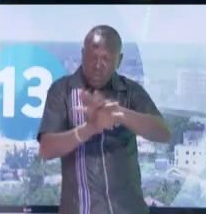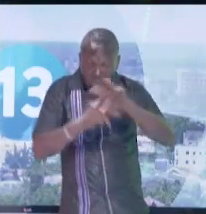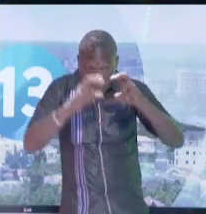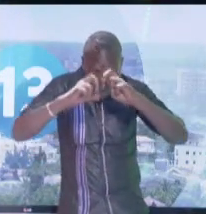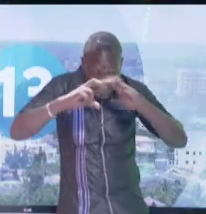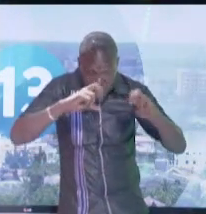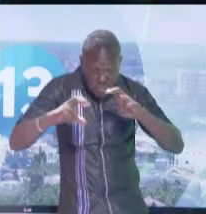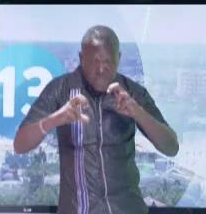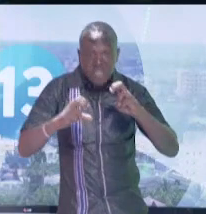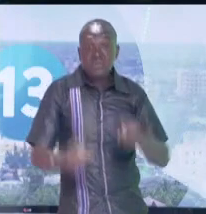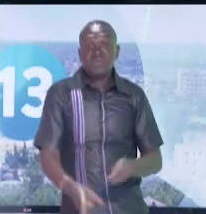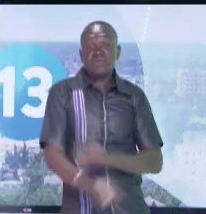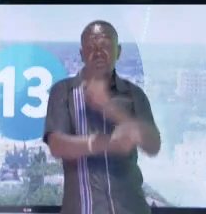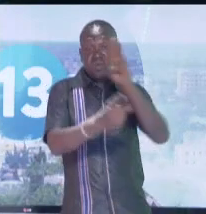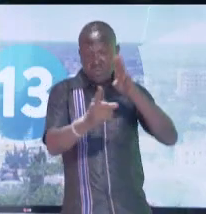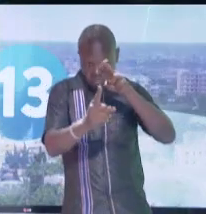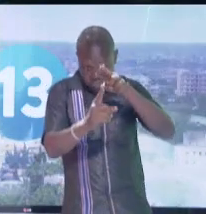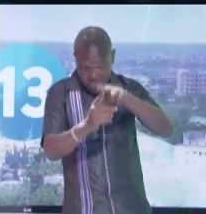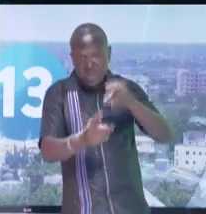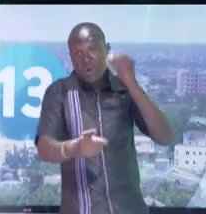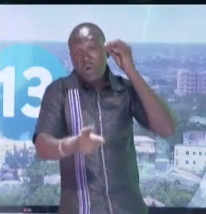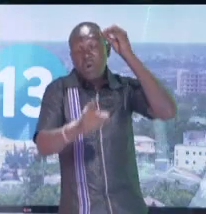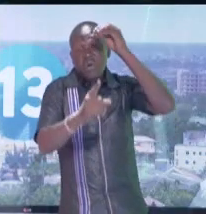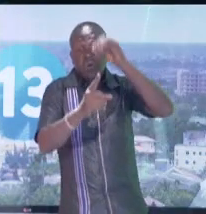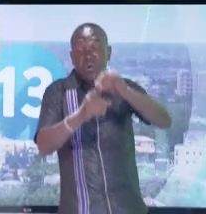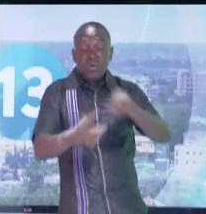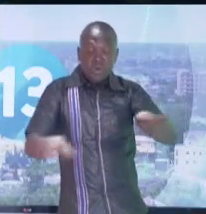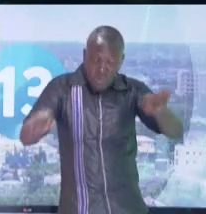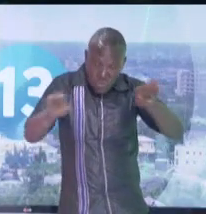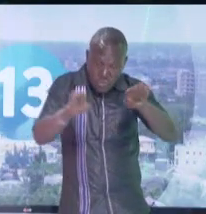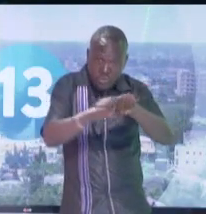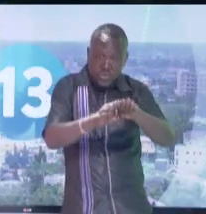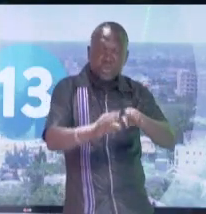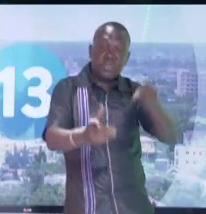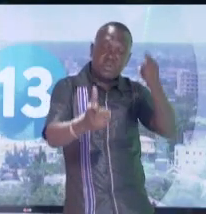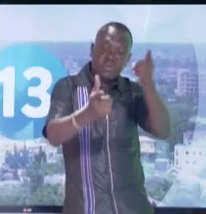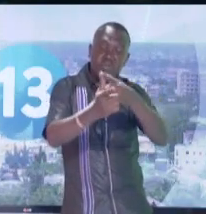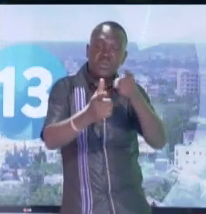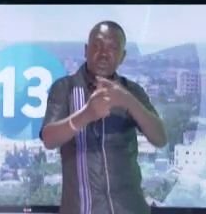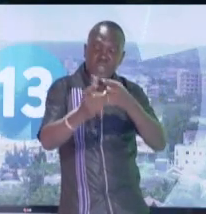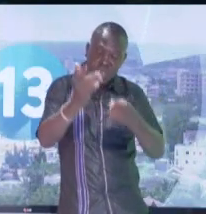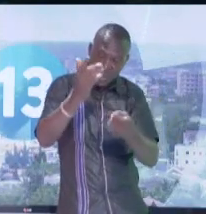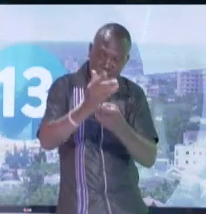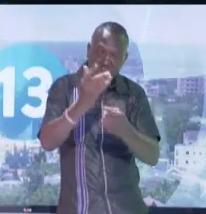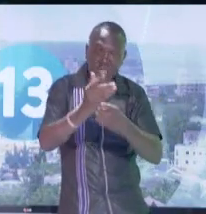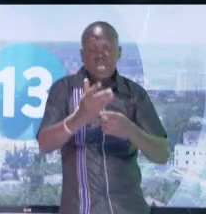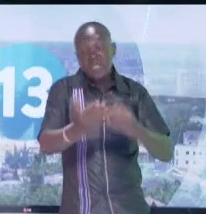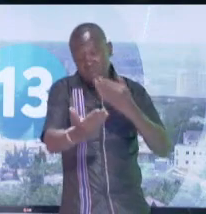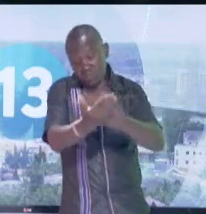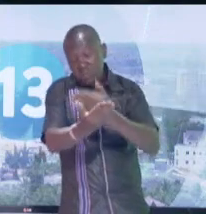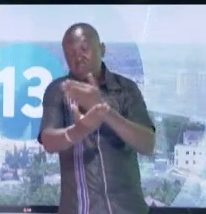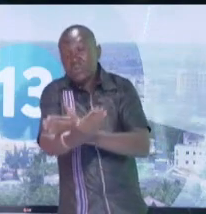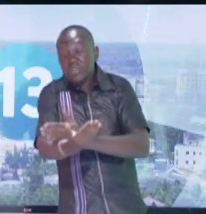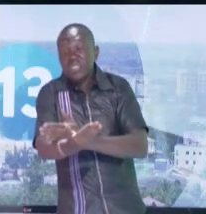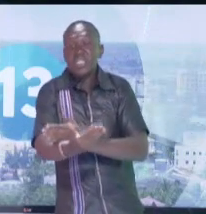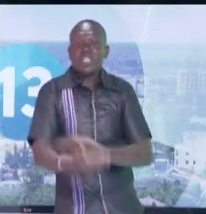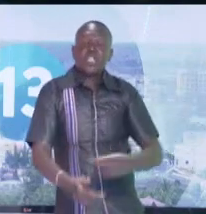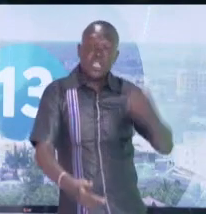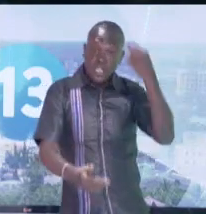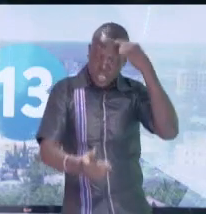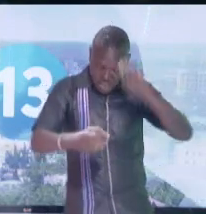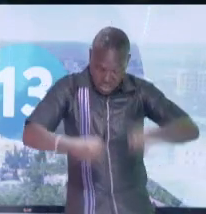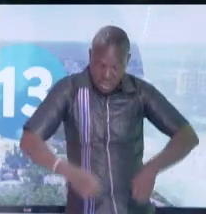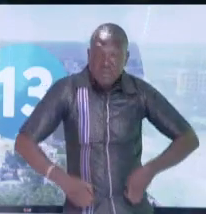une intervention du cœur qui constitue aujourd'hui l'une des techniques les plus avancées en termes d'imagerie et existe